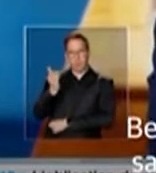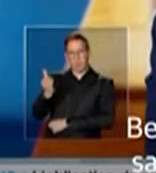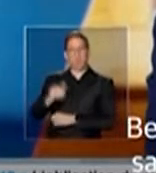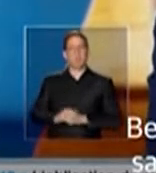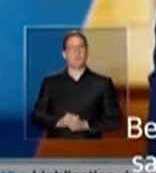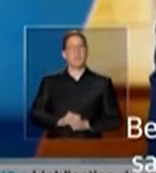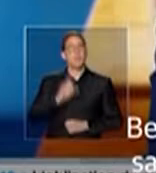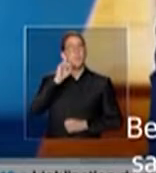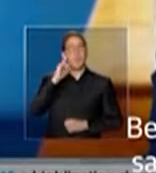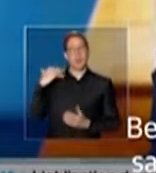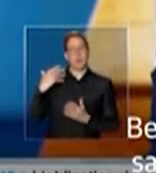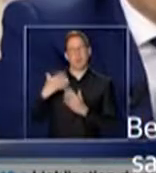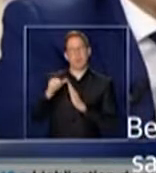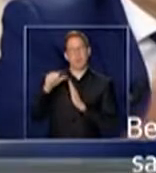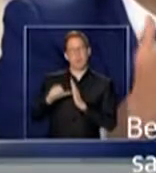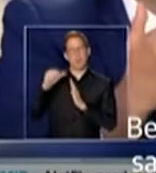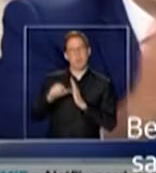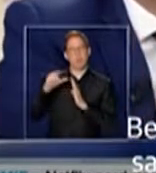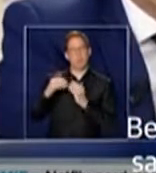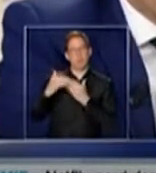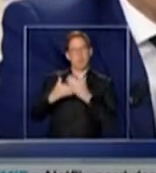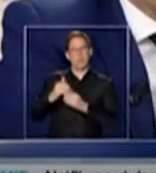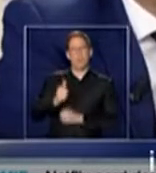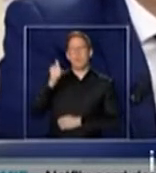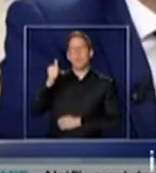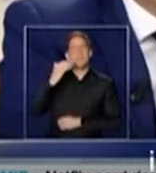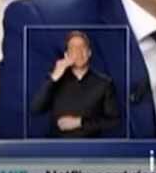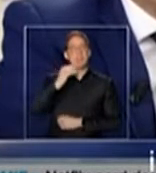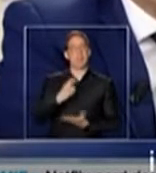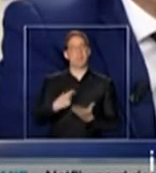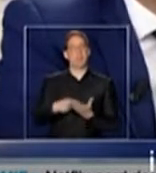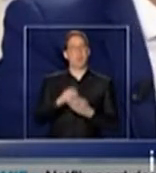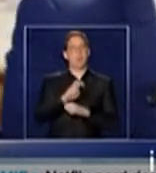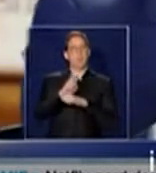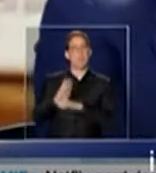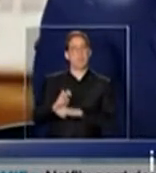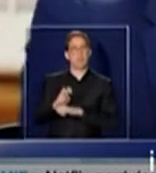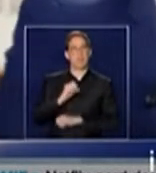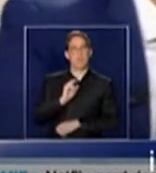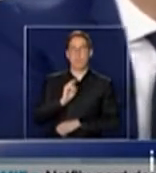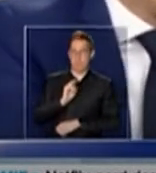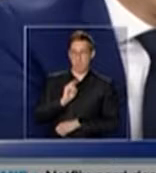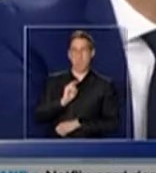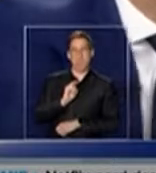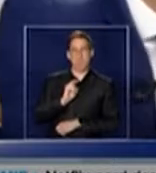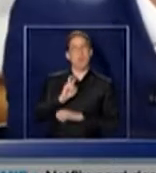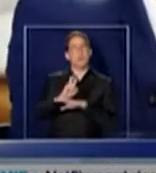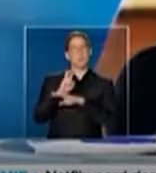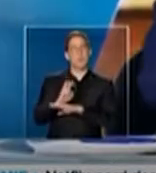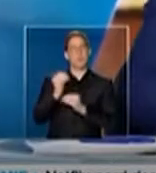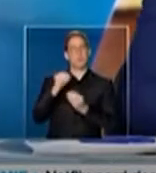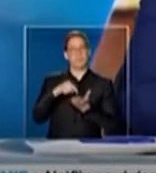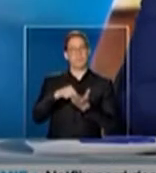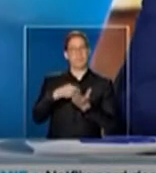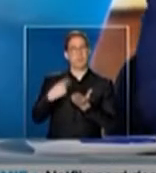Εξέπεμπε περισσότερη σιγουριά και έδειχνε να ξέρει τι λέει, έτσι. Ναι, ήξερε σαφέστατα όλα τα ντοσιέ και τα